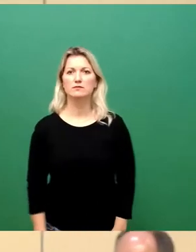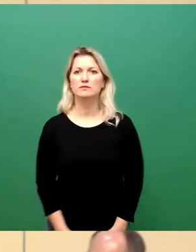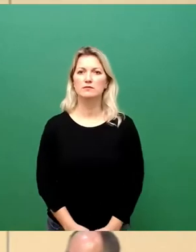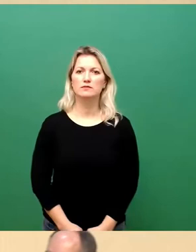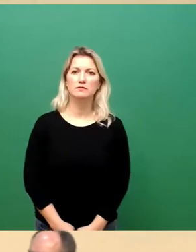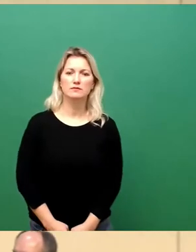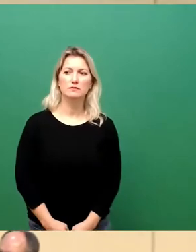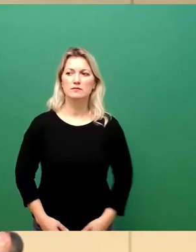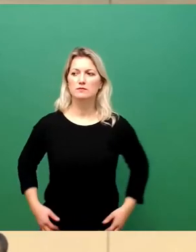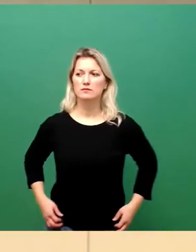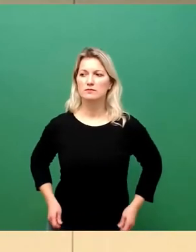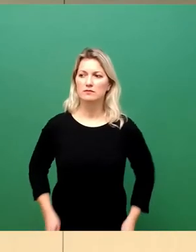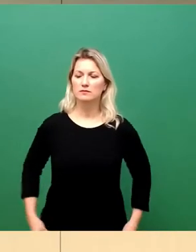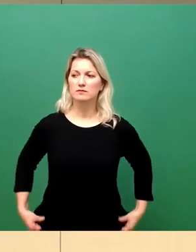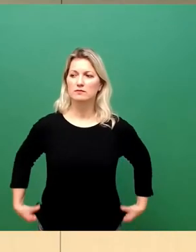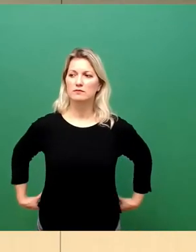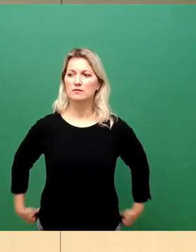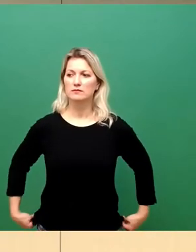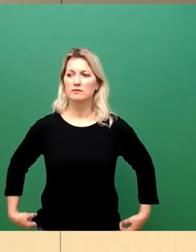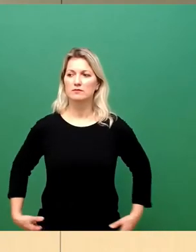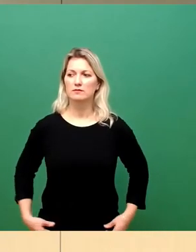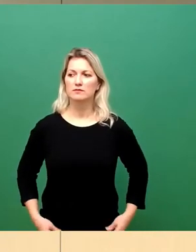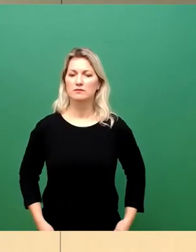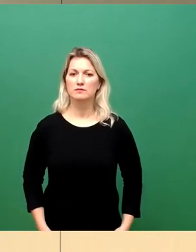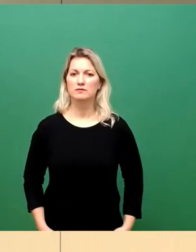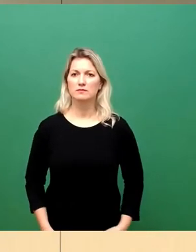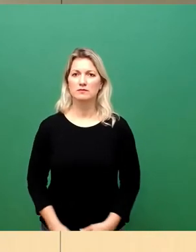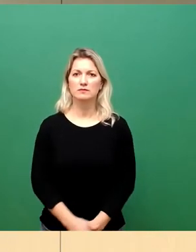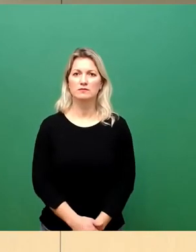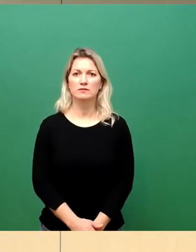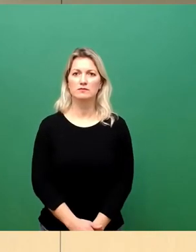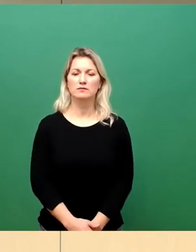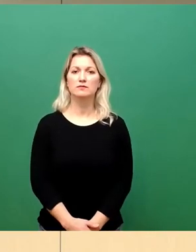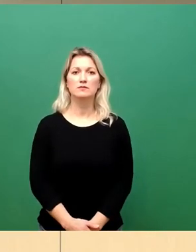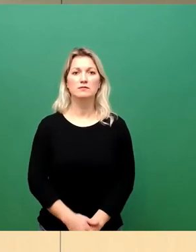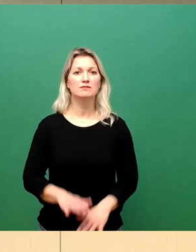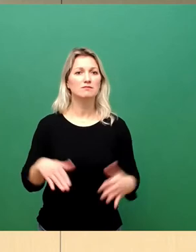Und zum Abschluss für die AfD wird das Wort gewünscht.